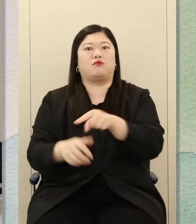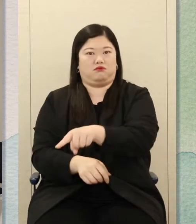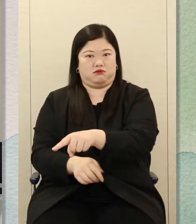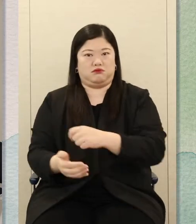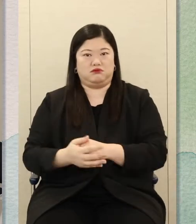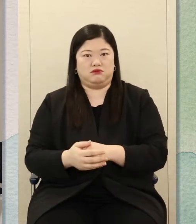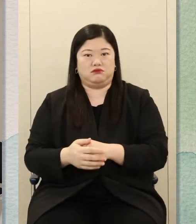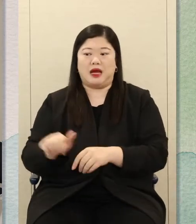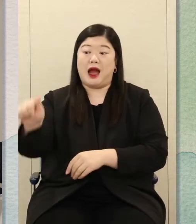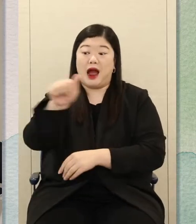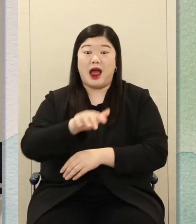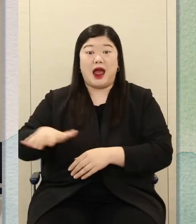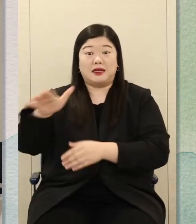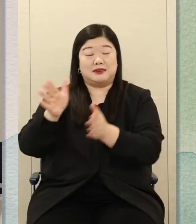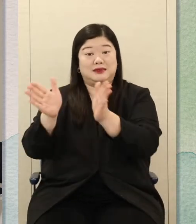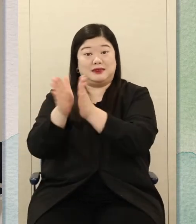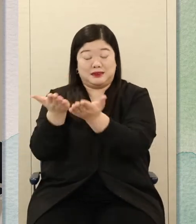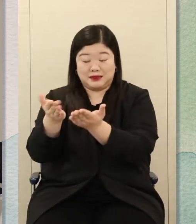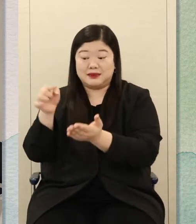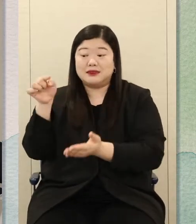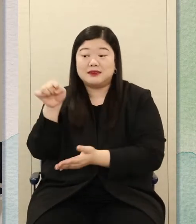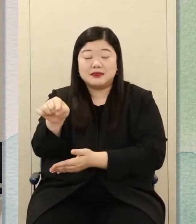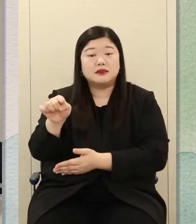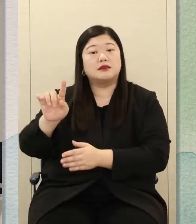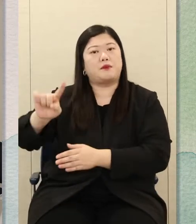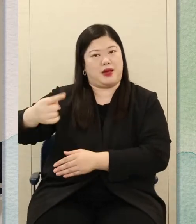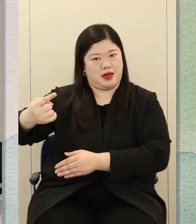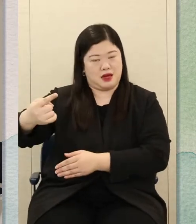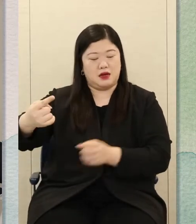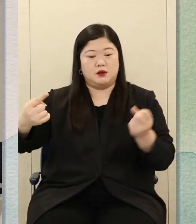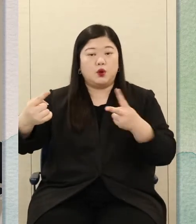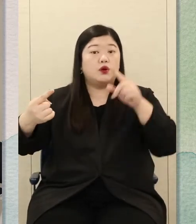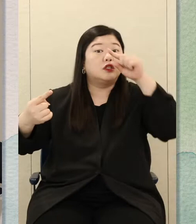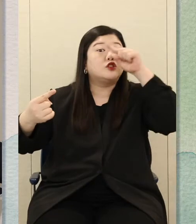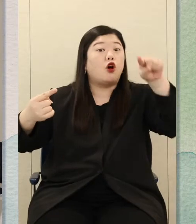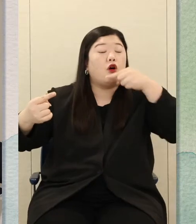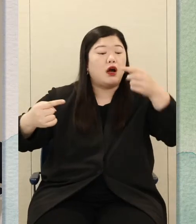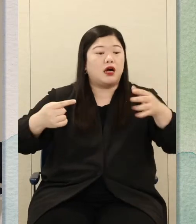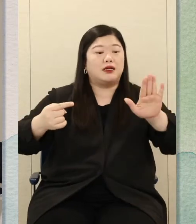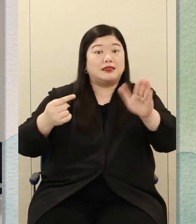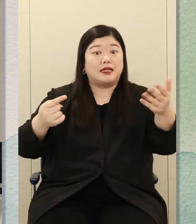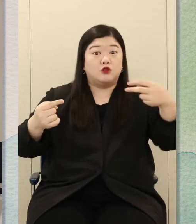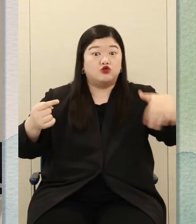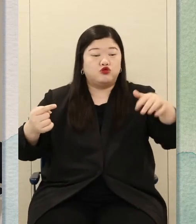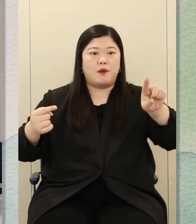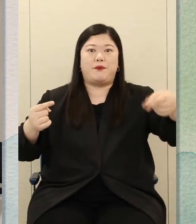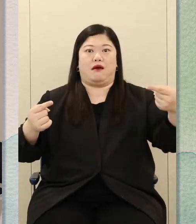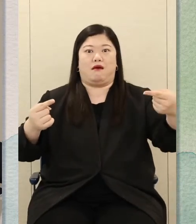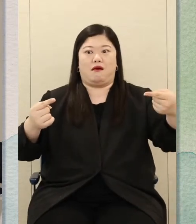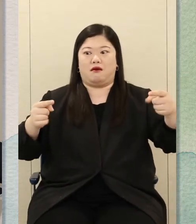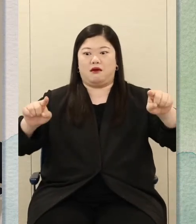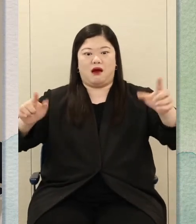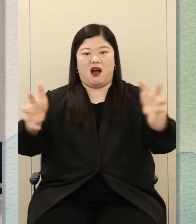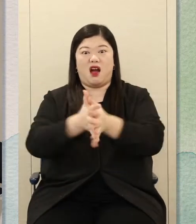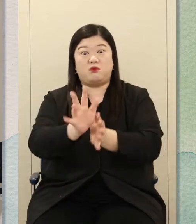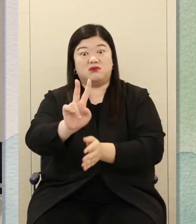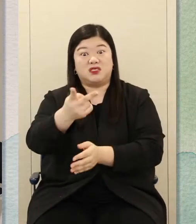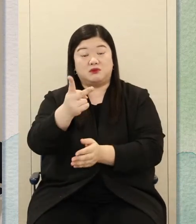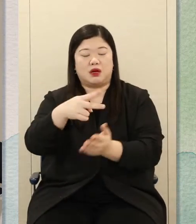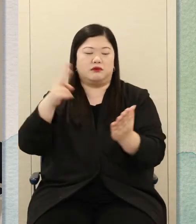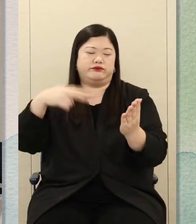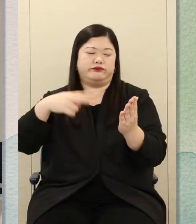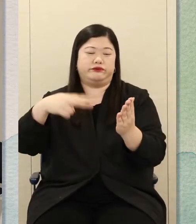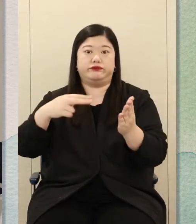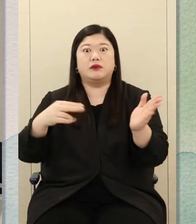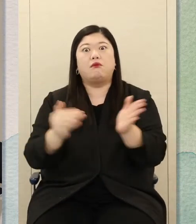동양 고전, 서양 고전 50권 다 읽으셨고요. 뭐 저희가 이야기하는 그 유명한 책은